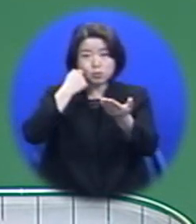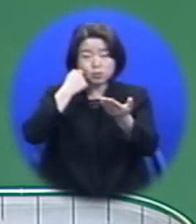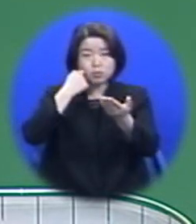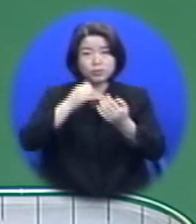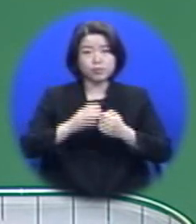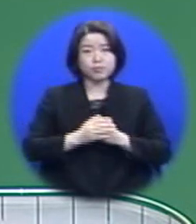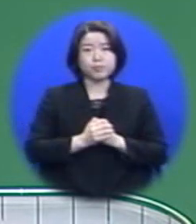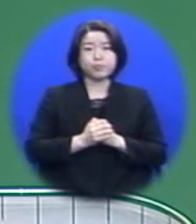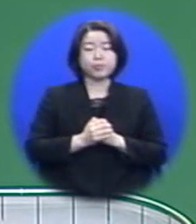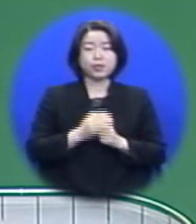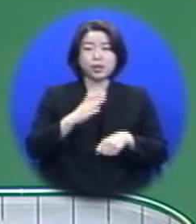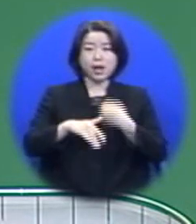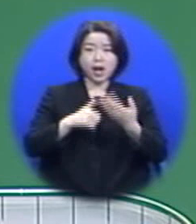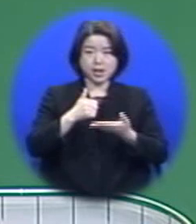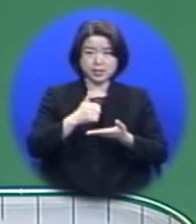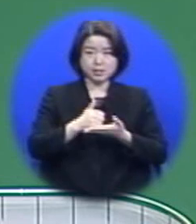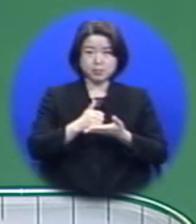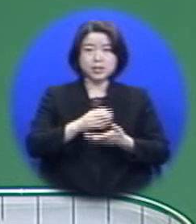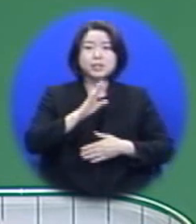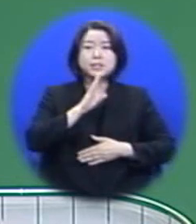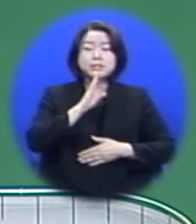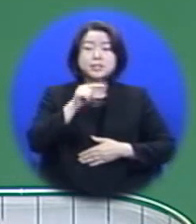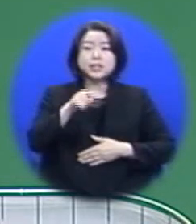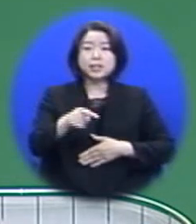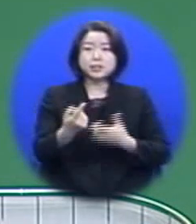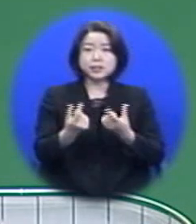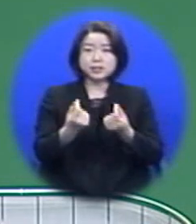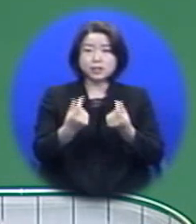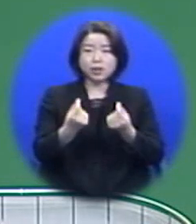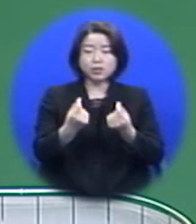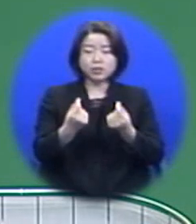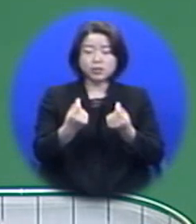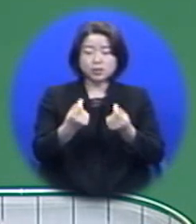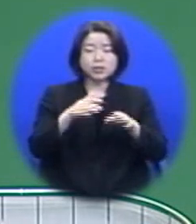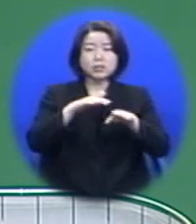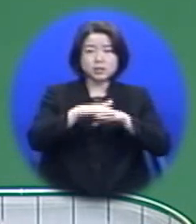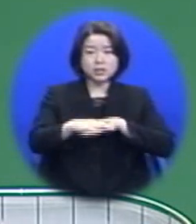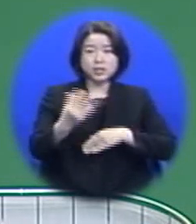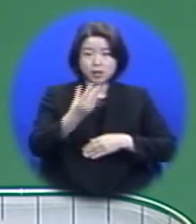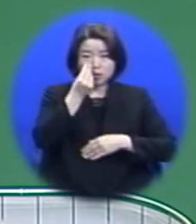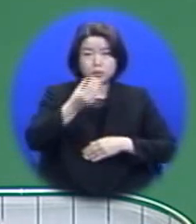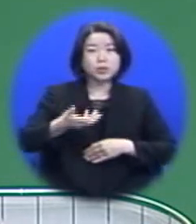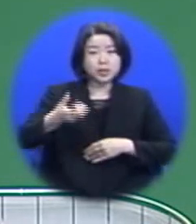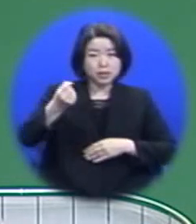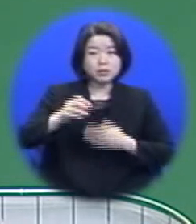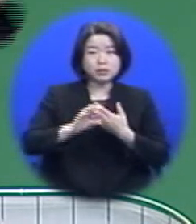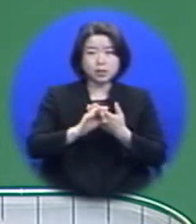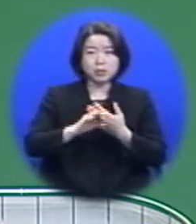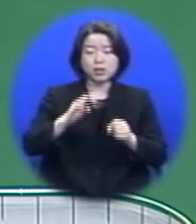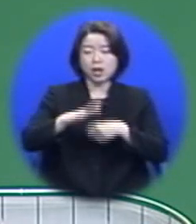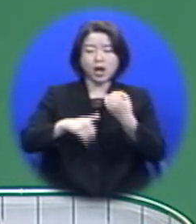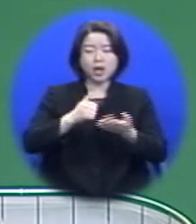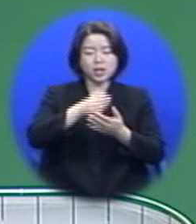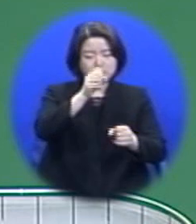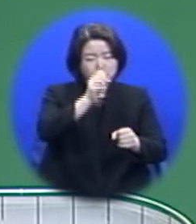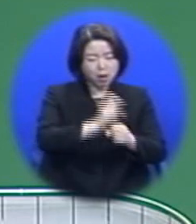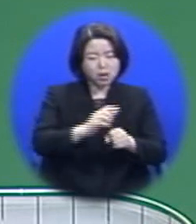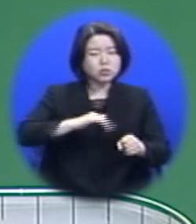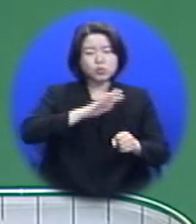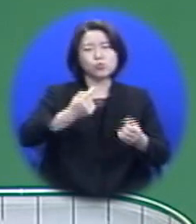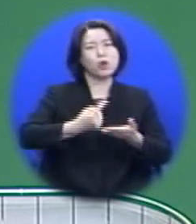없습니다 하나님이 진짜 그런 태의 거룩 이시라면 하은 벌써 떠나셨을